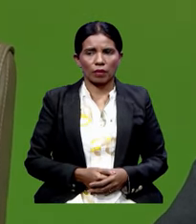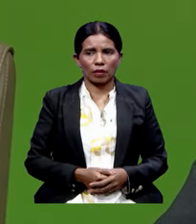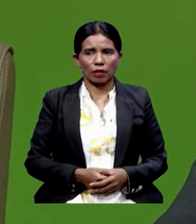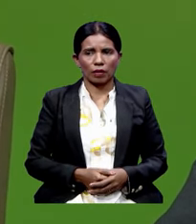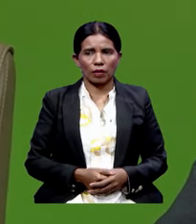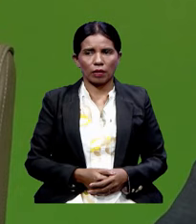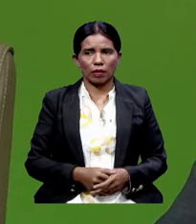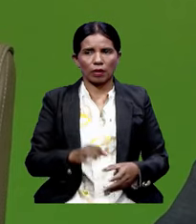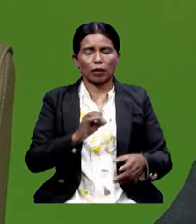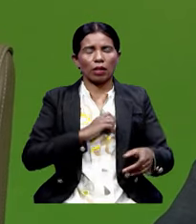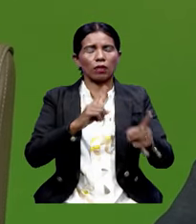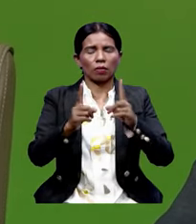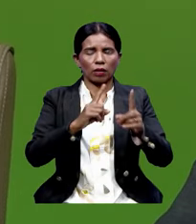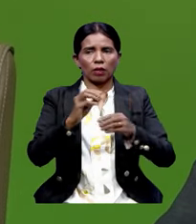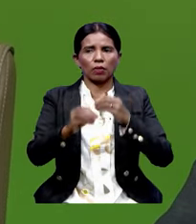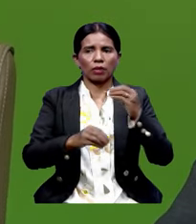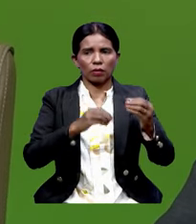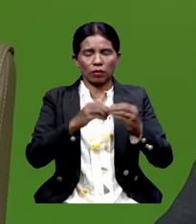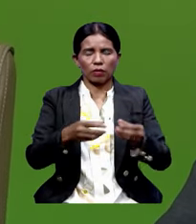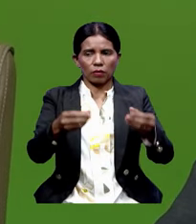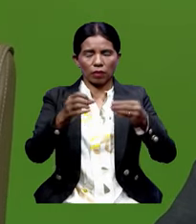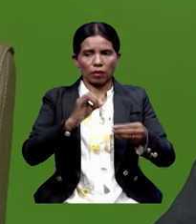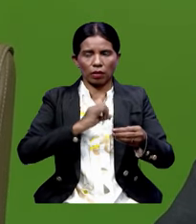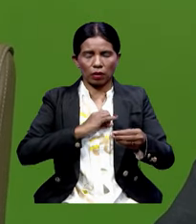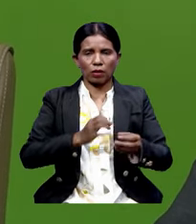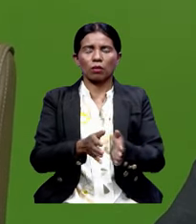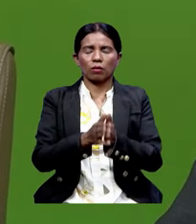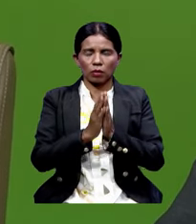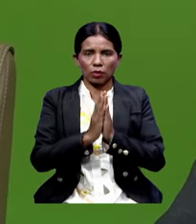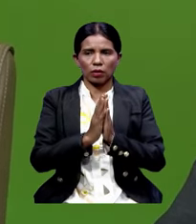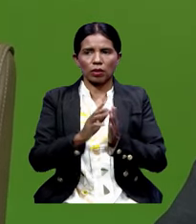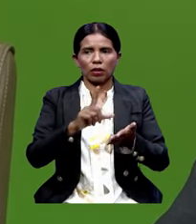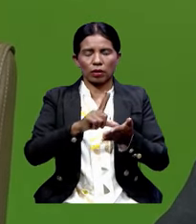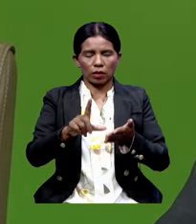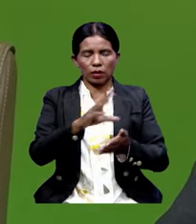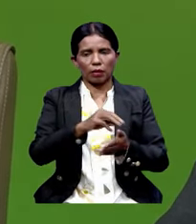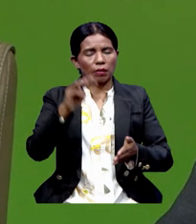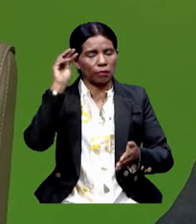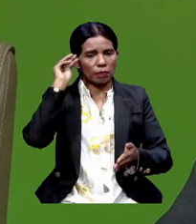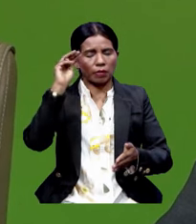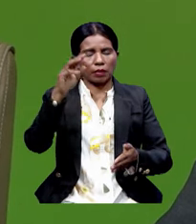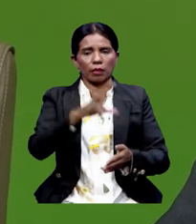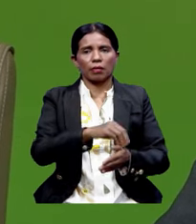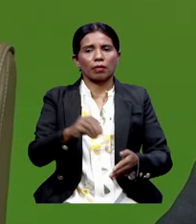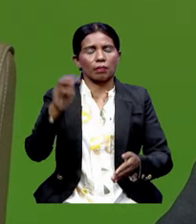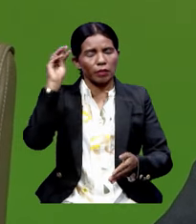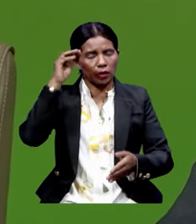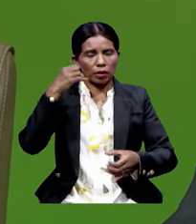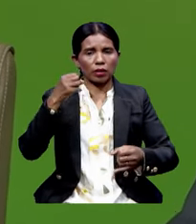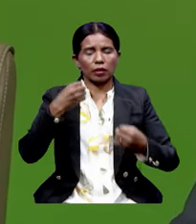kronologia hau konta itu ane kronologia se permite hau usu lisensa tamba Sua Excelência munu ihap aeroportu